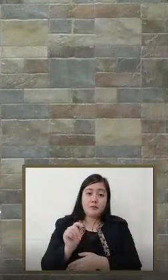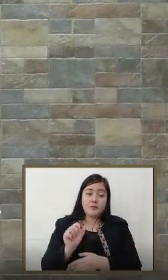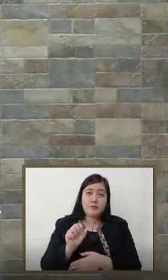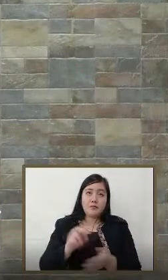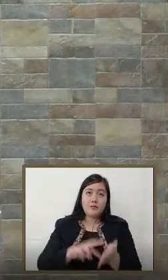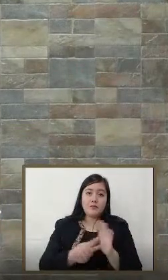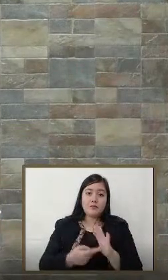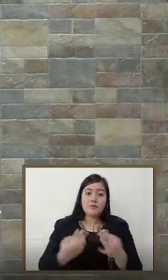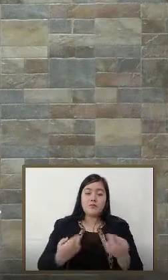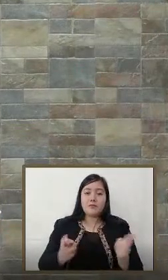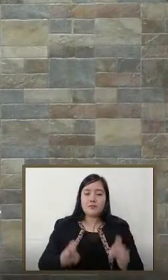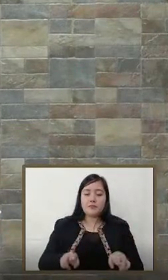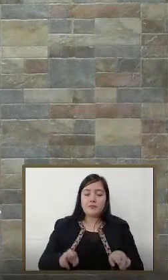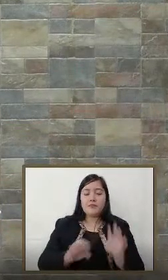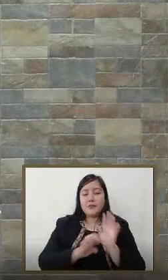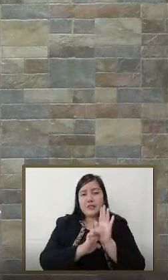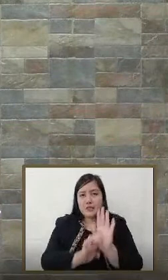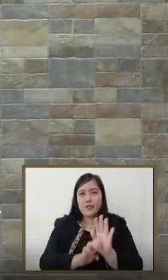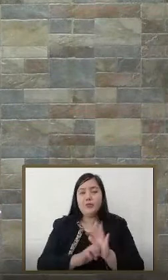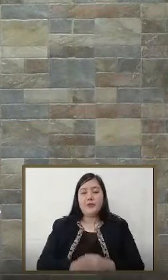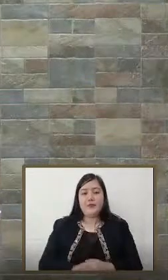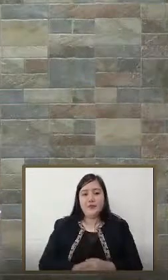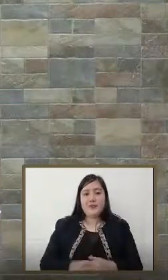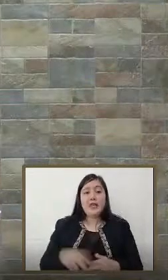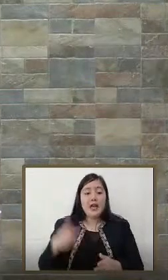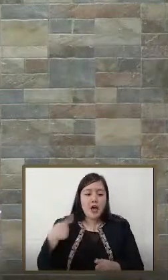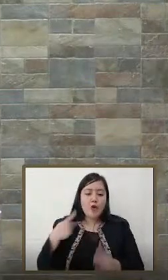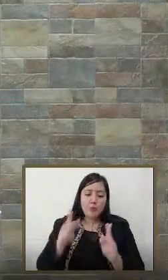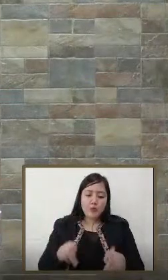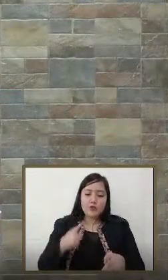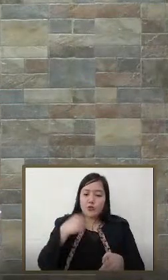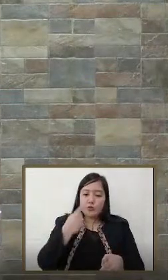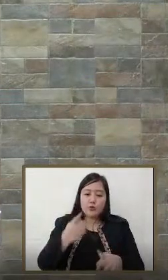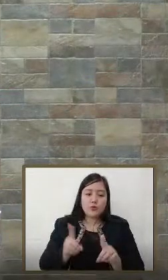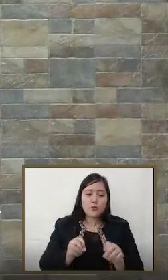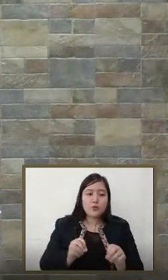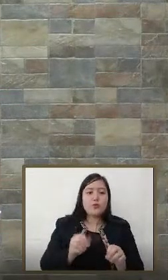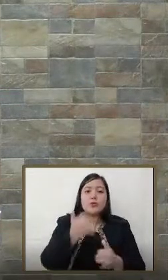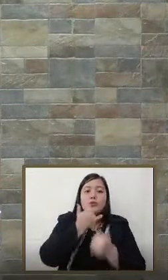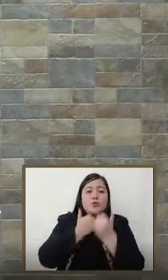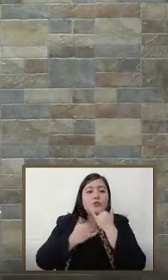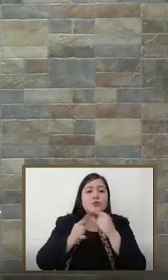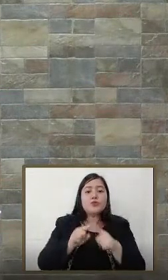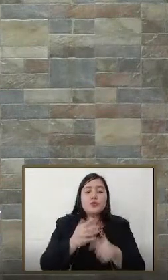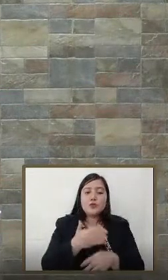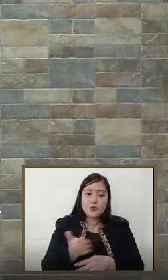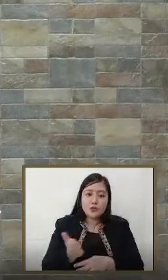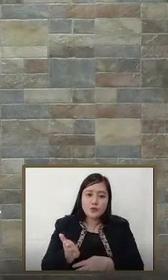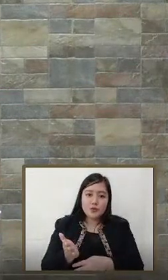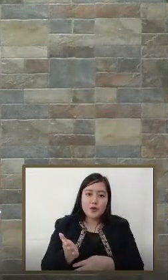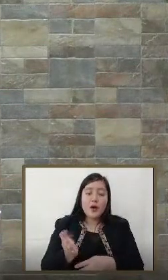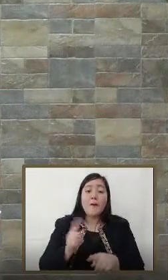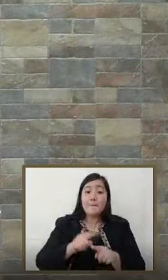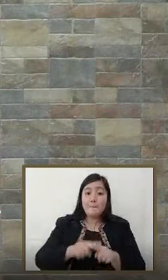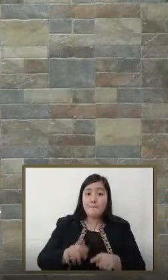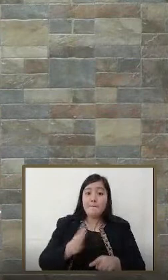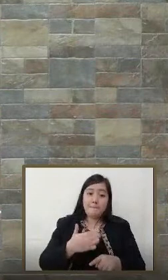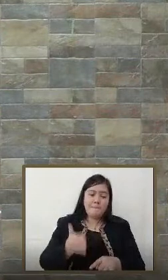pero, okay, forget it. Sa halip na magbayad pa sa'yo, ikaw pa ang nagbigay.